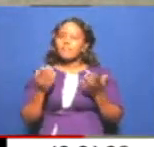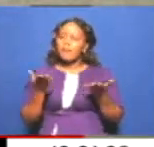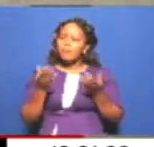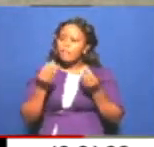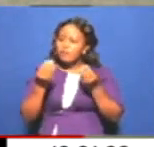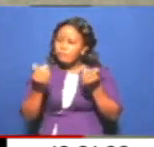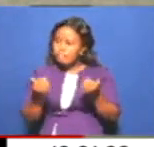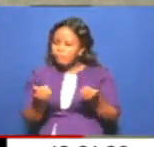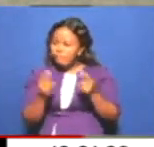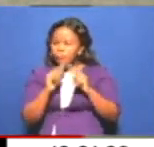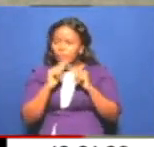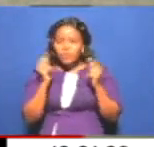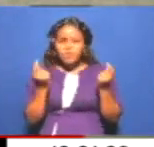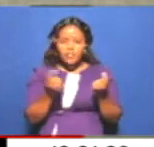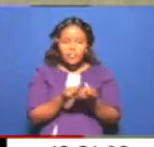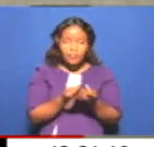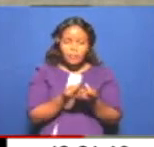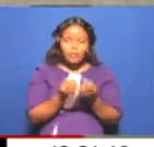tribal